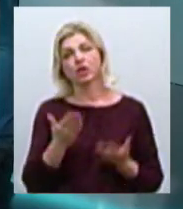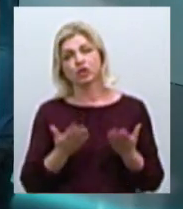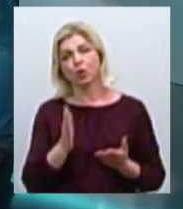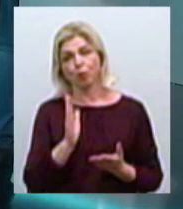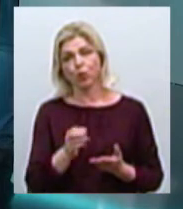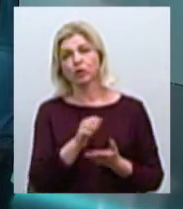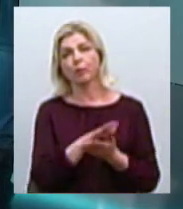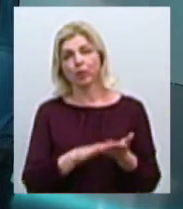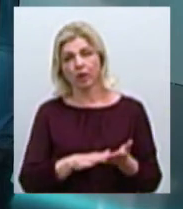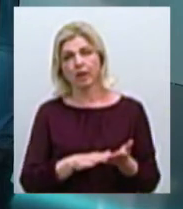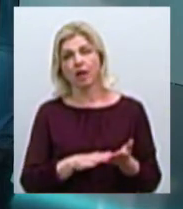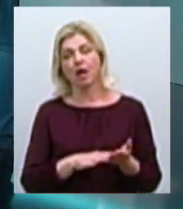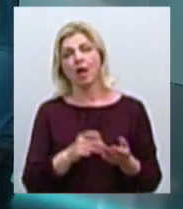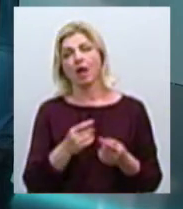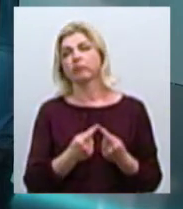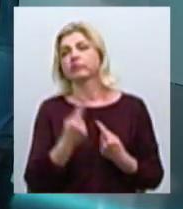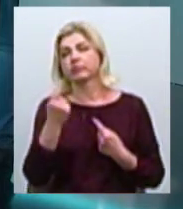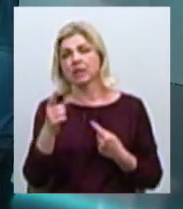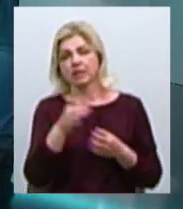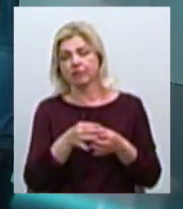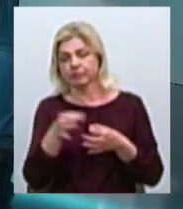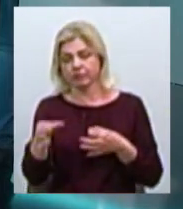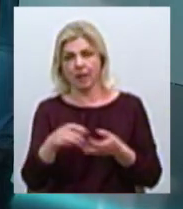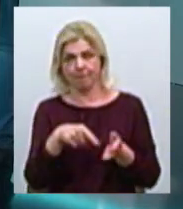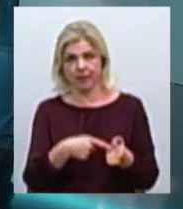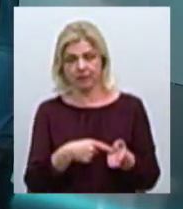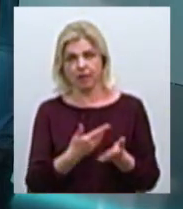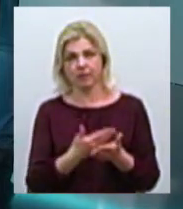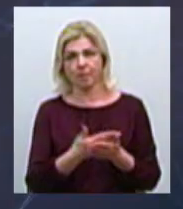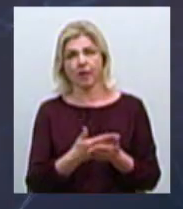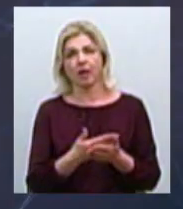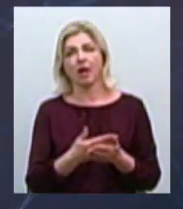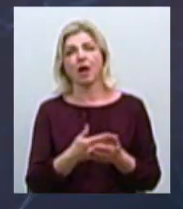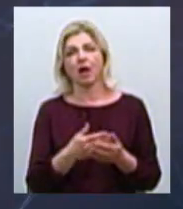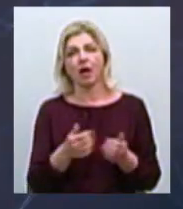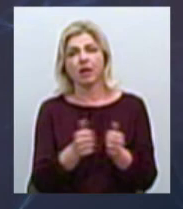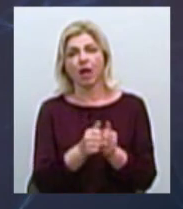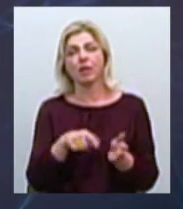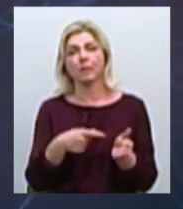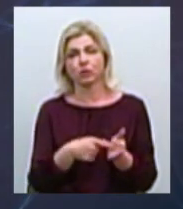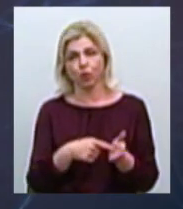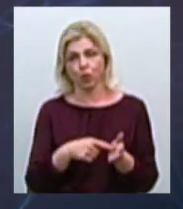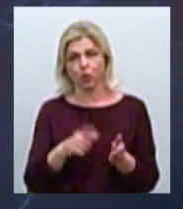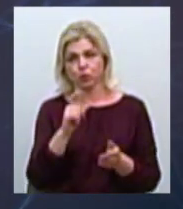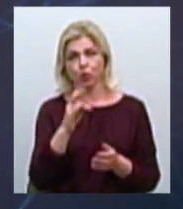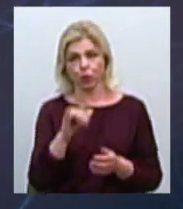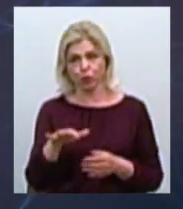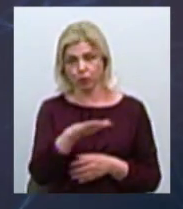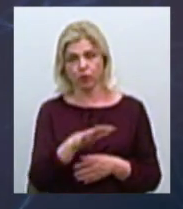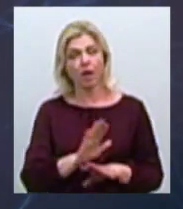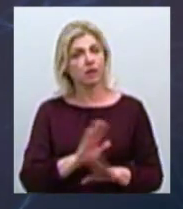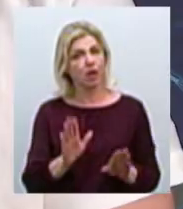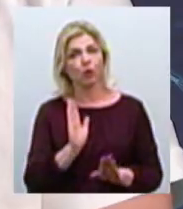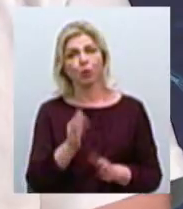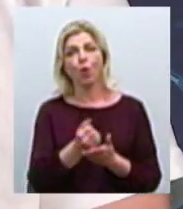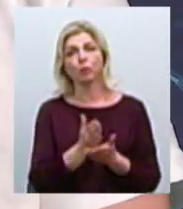подовжені трошки за межі міста, скажімо, до приміські, на приміську зону? Нет, они будут обслуживать только городские